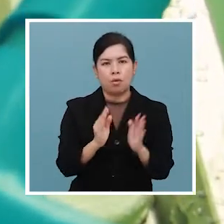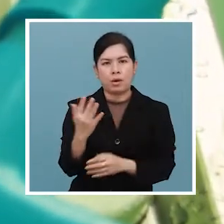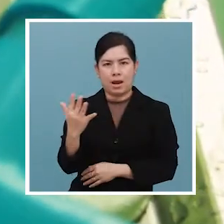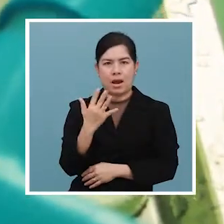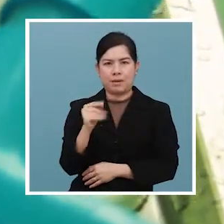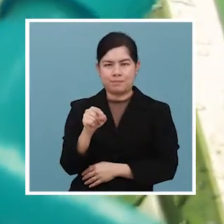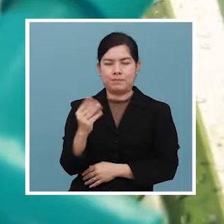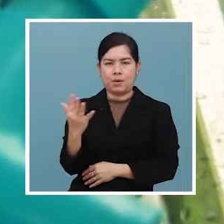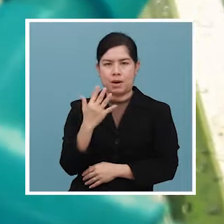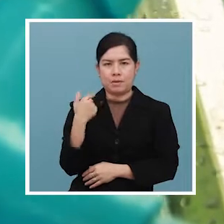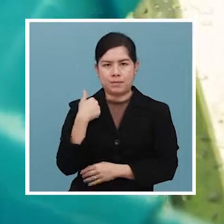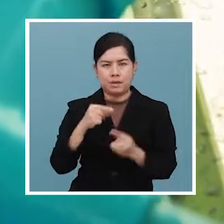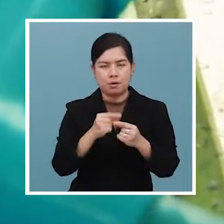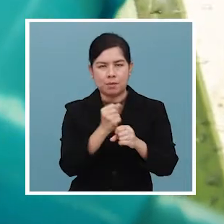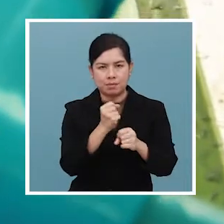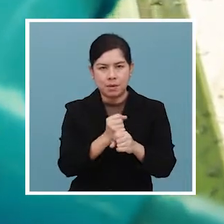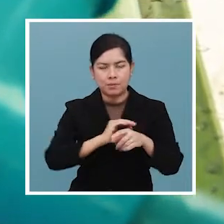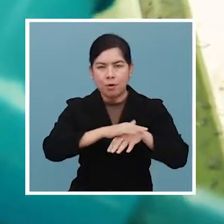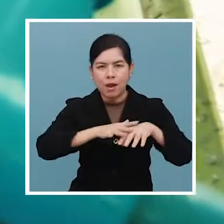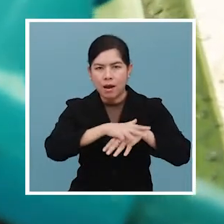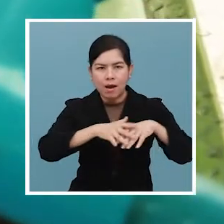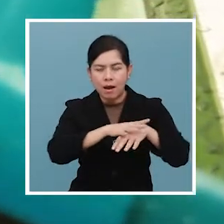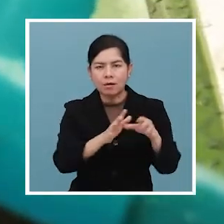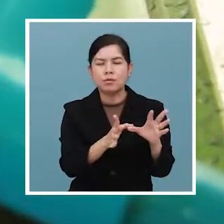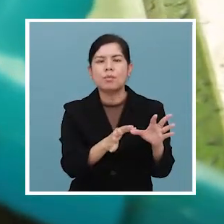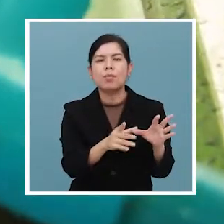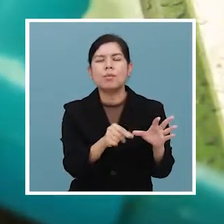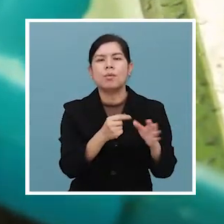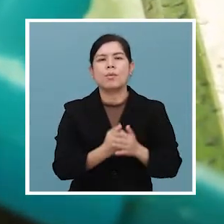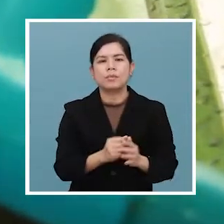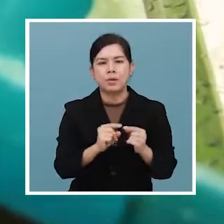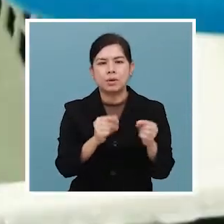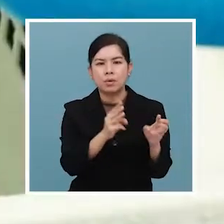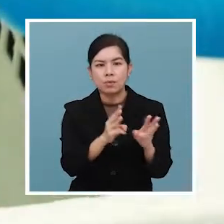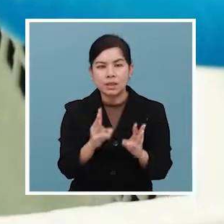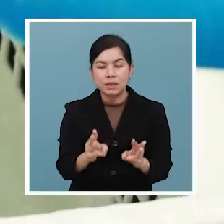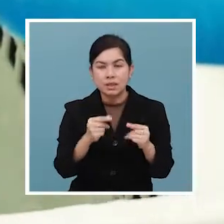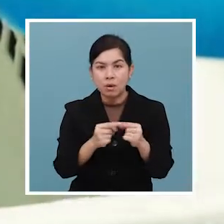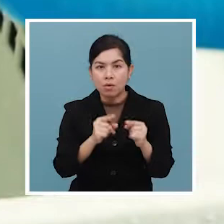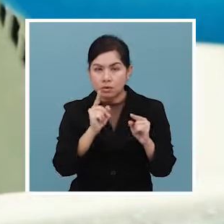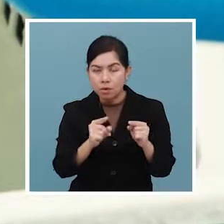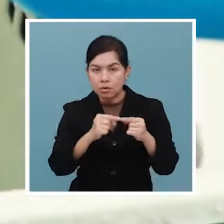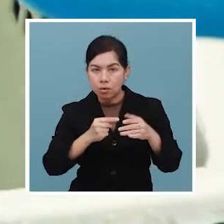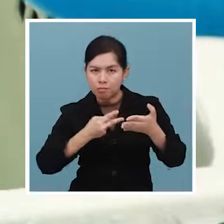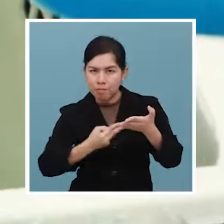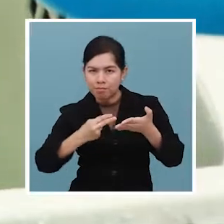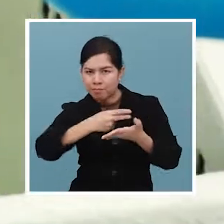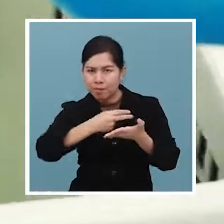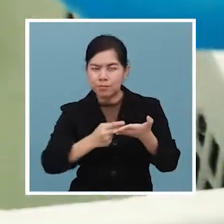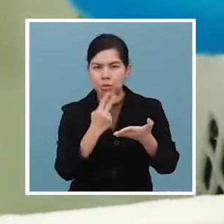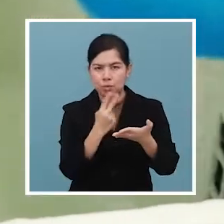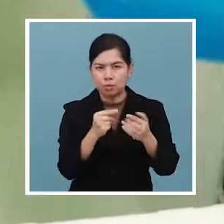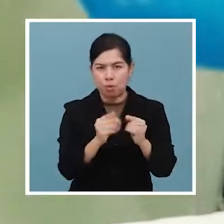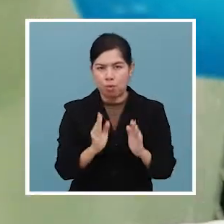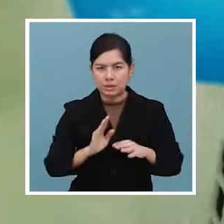วันนี้คุณต้องการ 5คนอ่าก็มาผัดนะคะแต่เราจะมีโปรเจคอีกอย่างหนึ่งก็คือการแต่งปูแต่งปูนี่เราต้องใช้